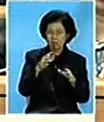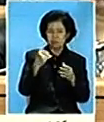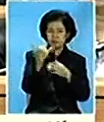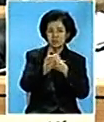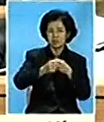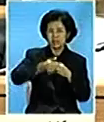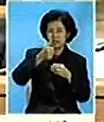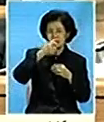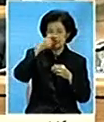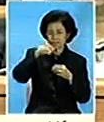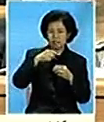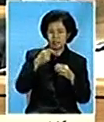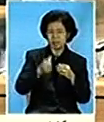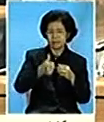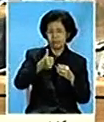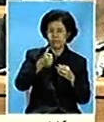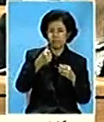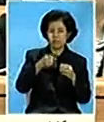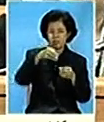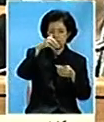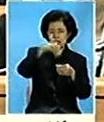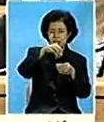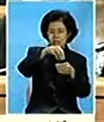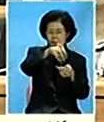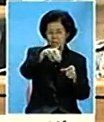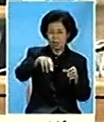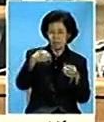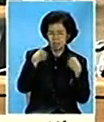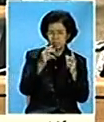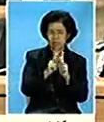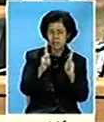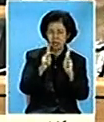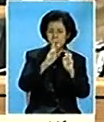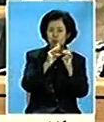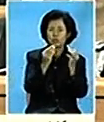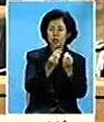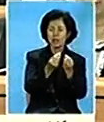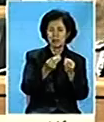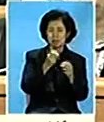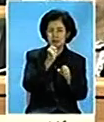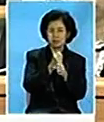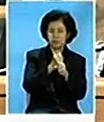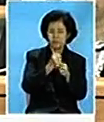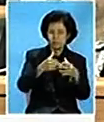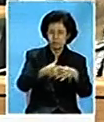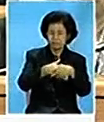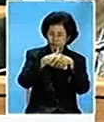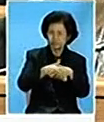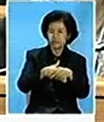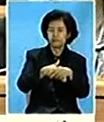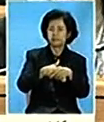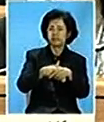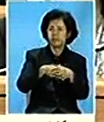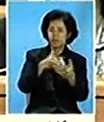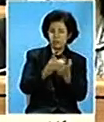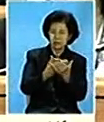ราะว่าในพื้นที่เนี่ยเรามีกรรมการหมู่บ้านมีบุคลากรมากมายทำในเรื่องของการความสามัคคีปรองดองในเรื่องเศรษฐ